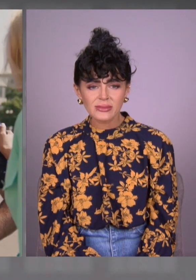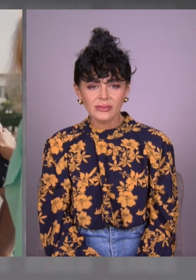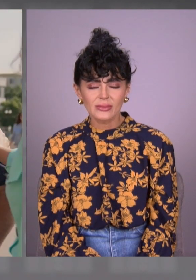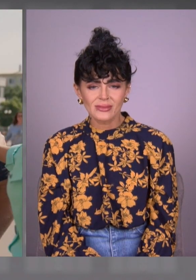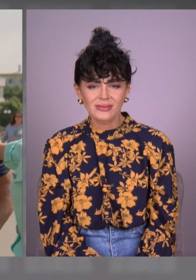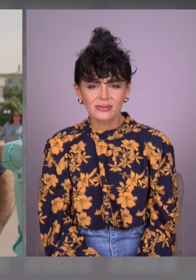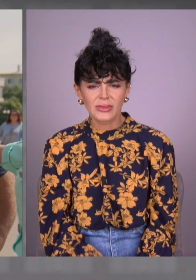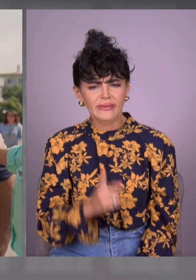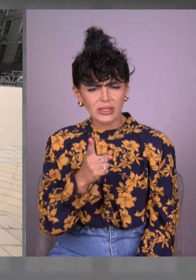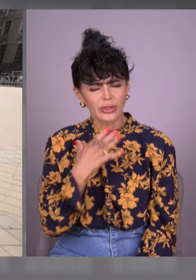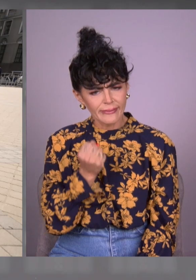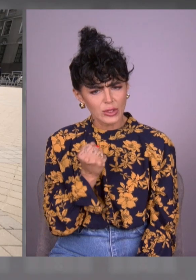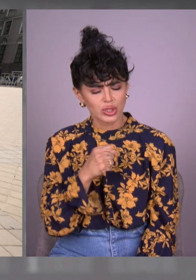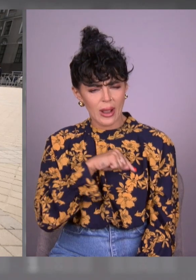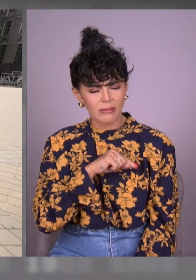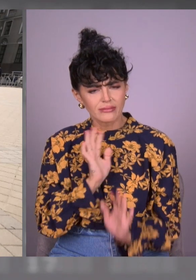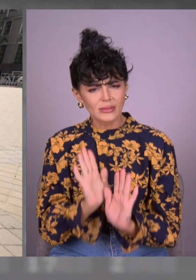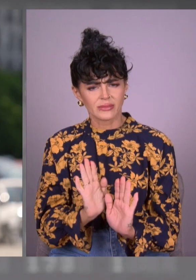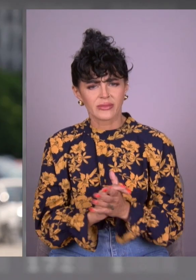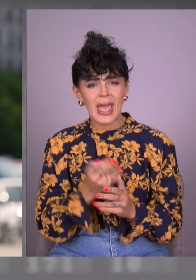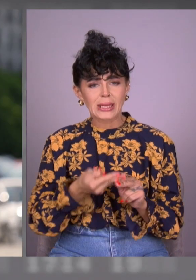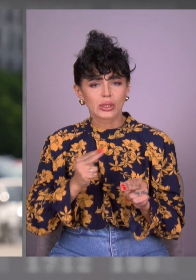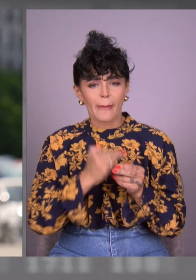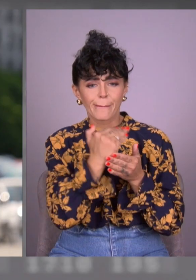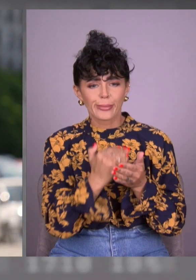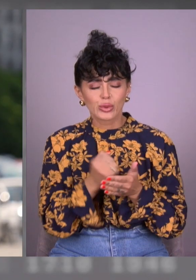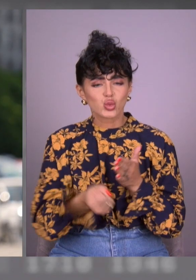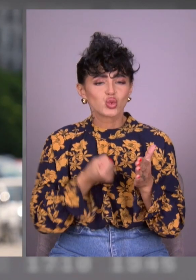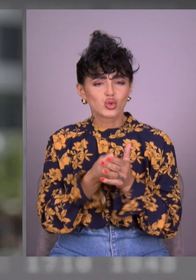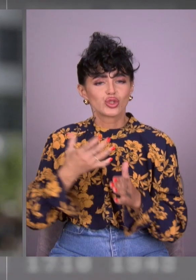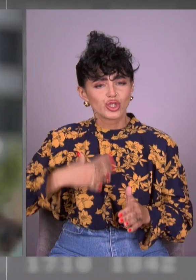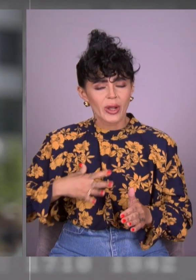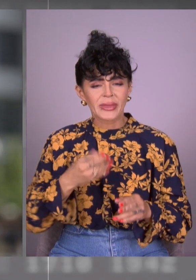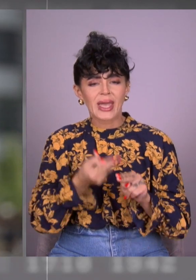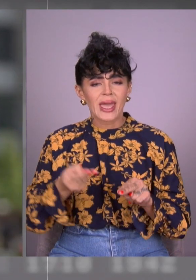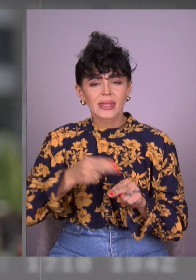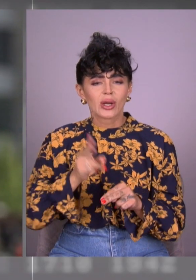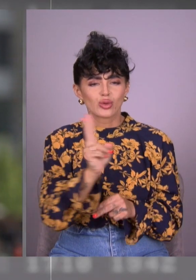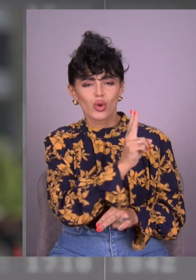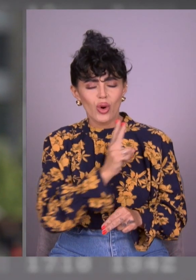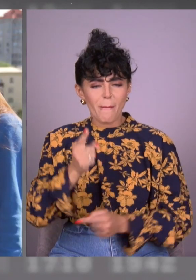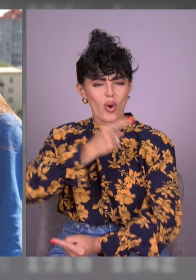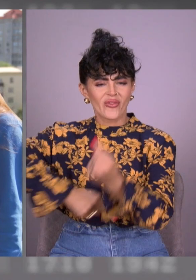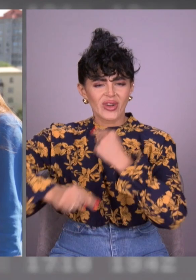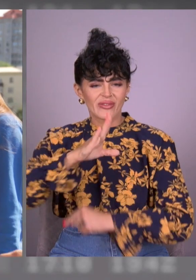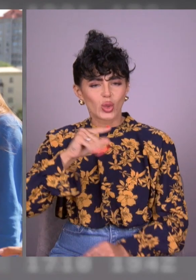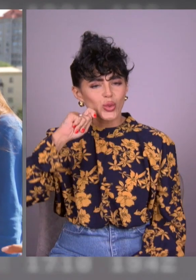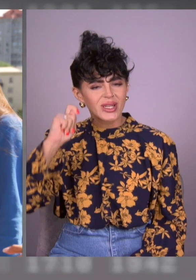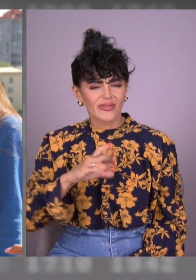Сергій, тримайтеся. Це проект «Дочекаюсь». Це проект про повернення українців додому. Ви